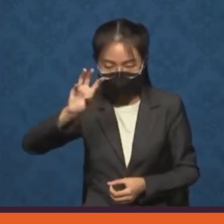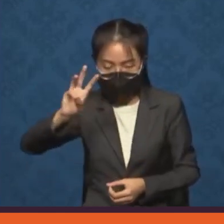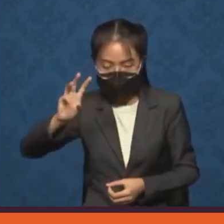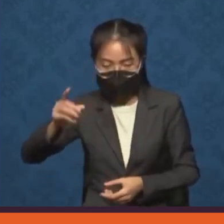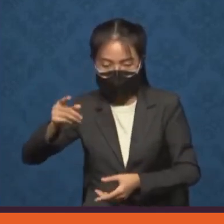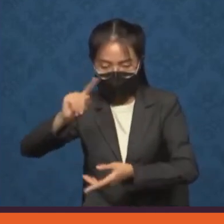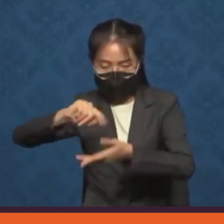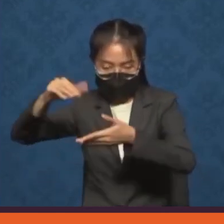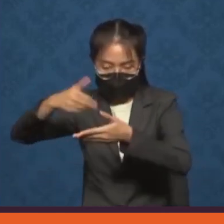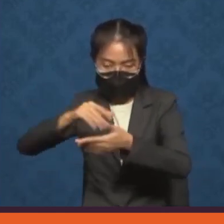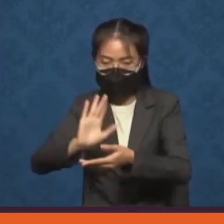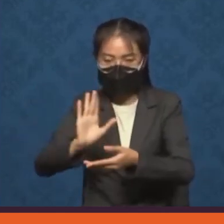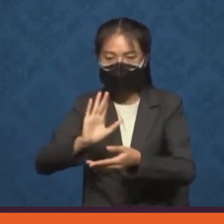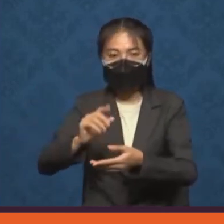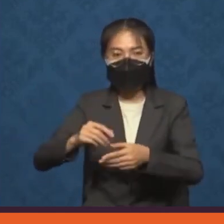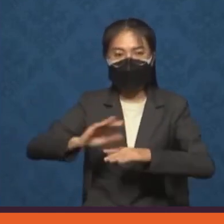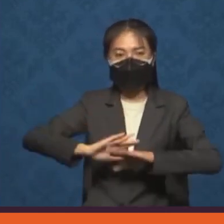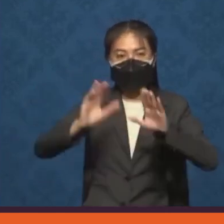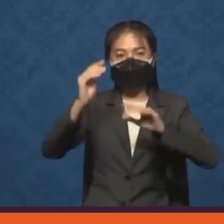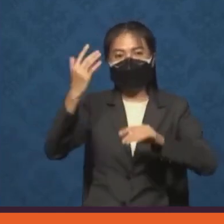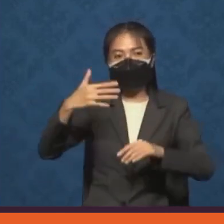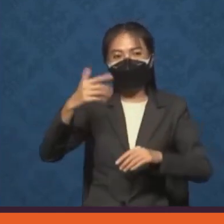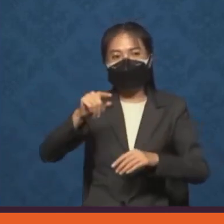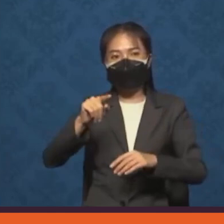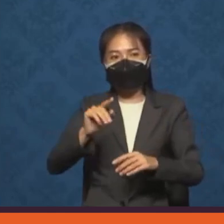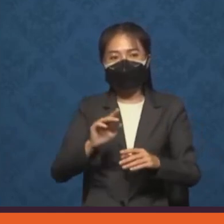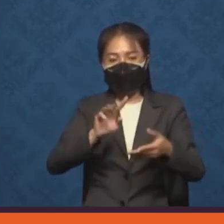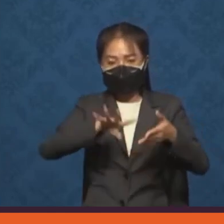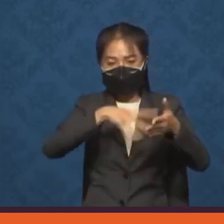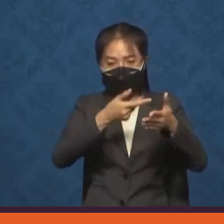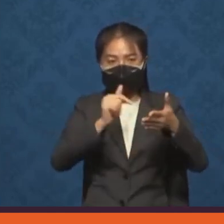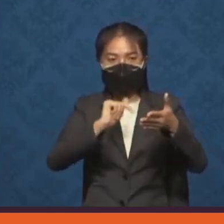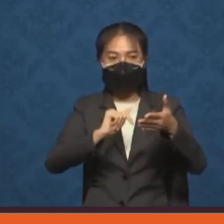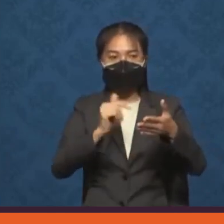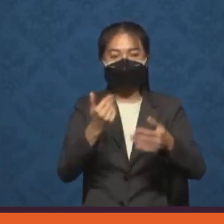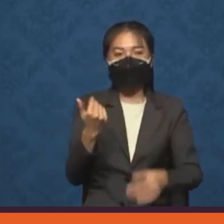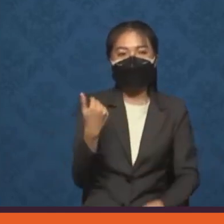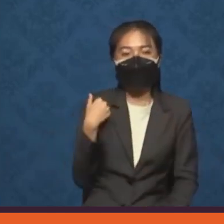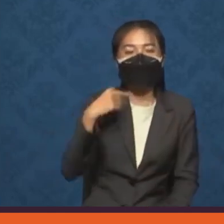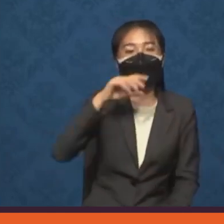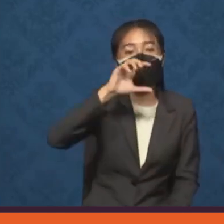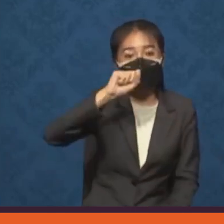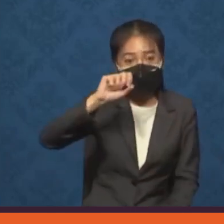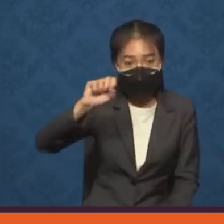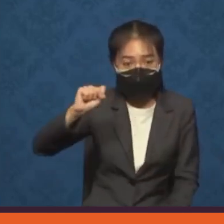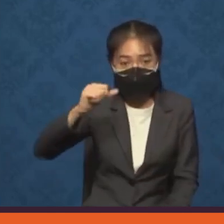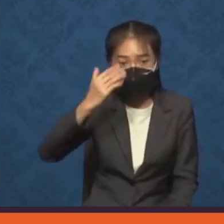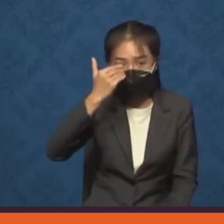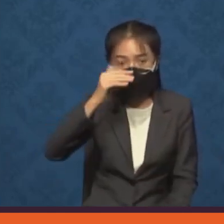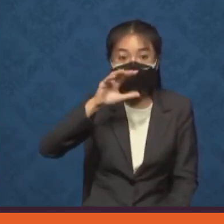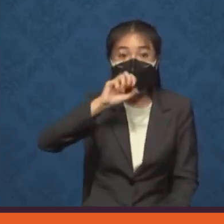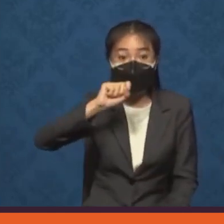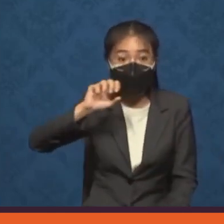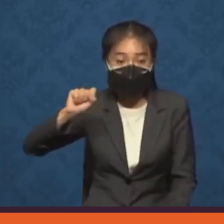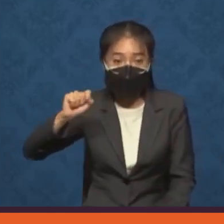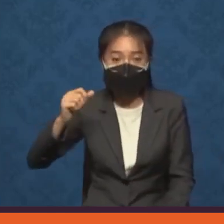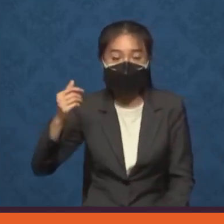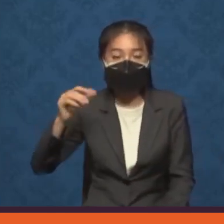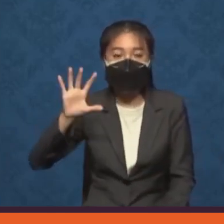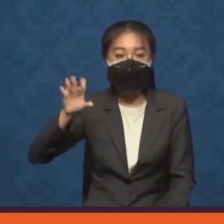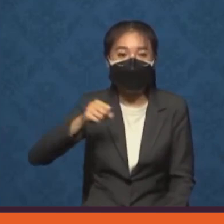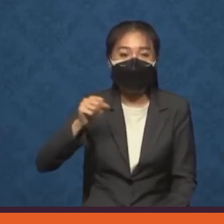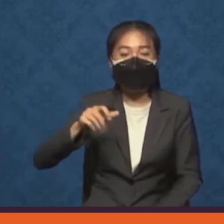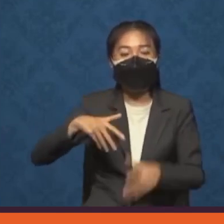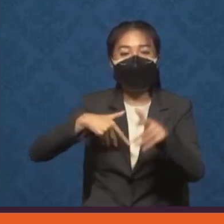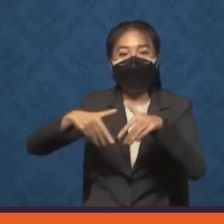ก็เช่นเดียวกันครับร่างฉบับนี้ก็เลยยกเลิกสว.ไปแล้วมีแต่สส.สส.มาจากการเลือกตั้งไงครับก็เลยให้เขามามีอำนาจถอดถอนดังนั้น